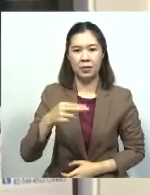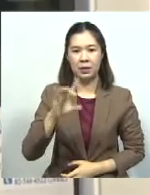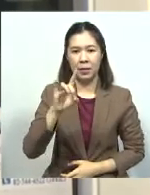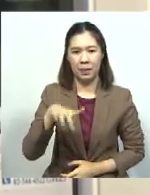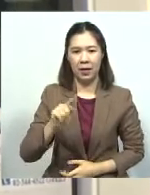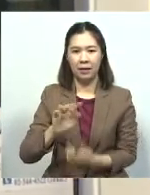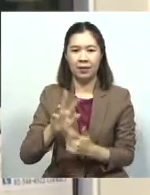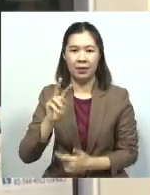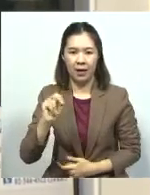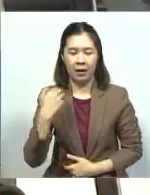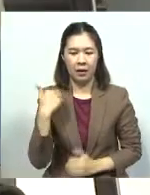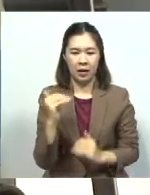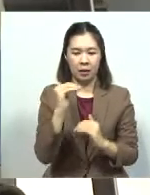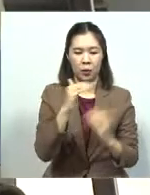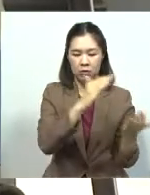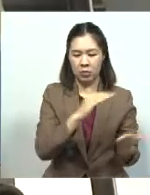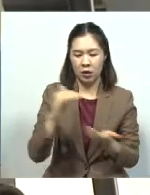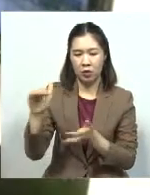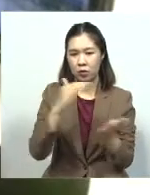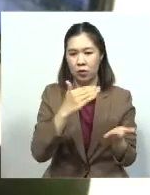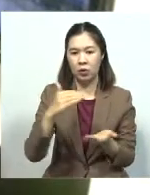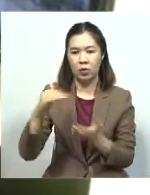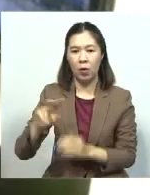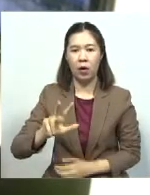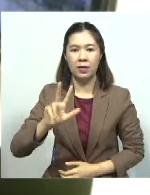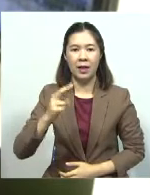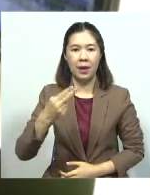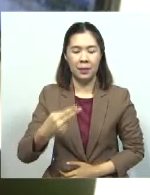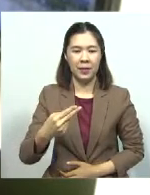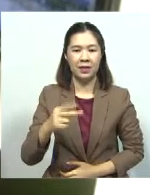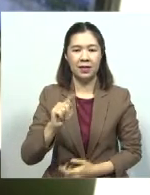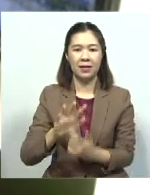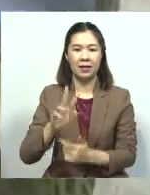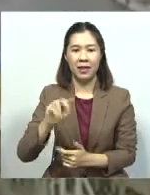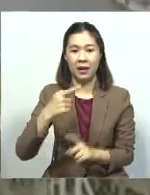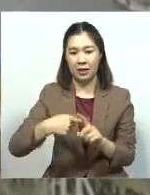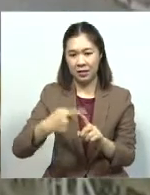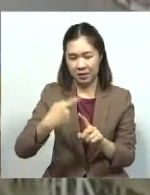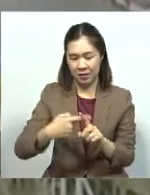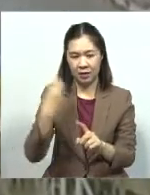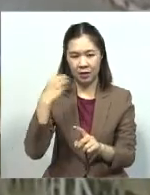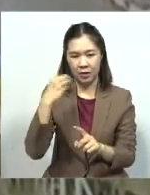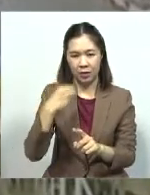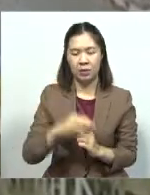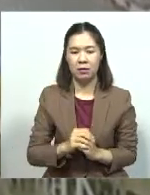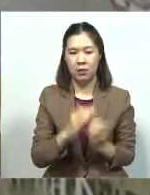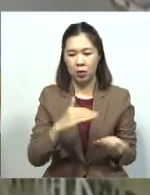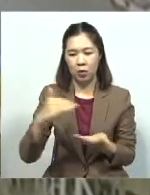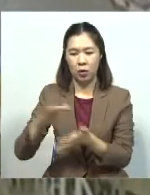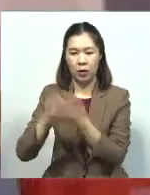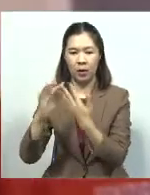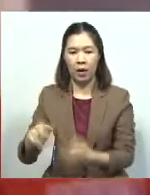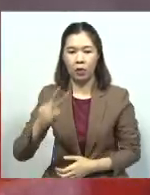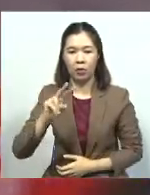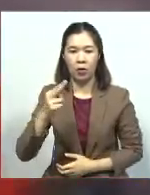118,000 ตันมีกำหนดจัดส่งอย่างต่อเนื่องเนี่ยอัตรา 30,000 ตันต่อเดือนค่ะจัดส่งแล้ว 24,000 ตันแล้วก็ใช้เป็นเชื้อเ